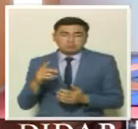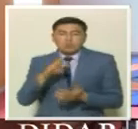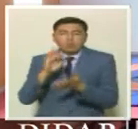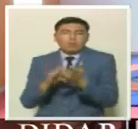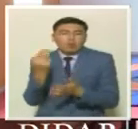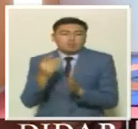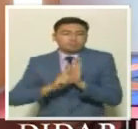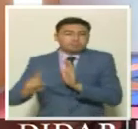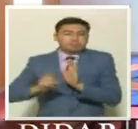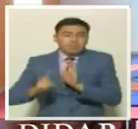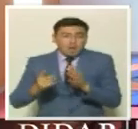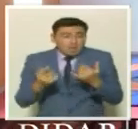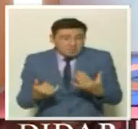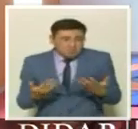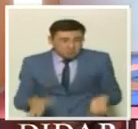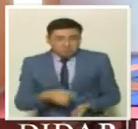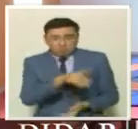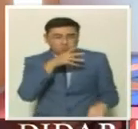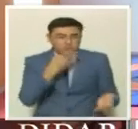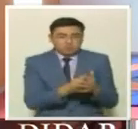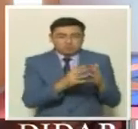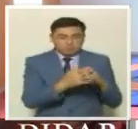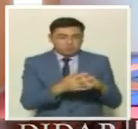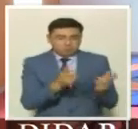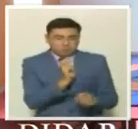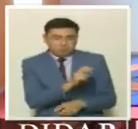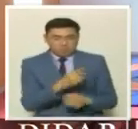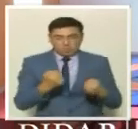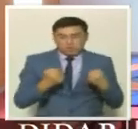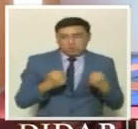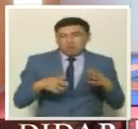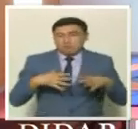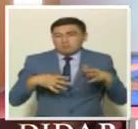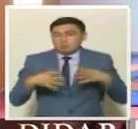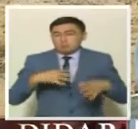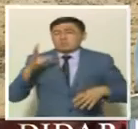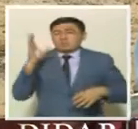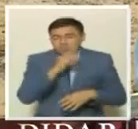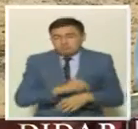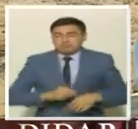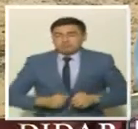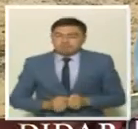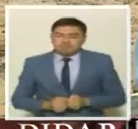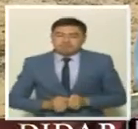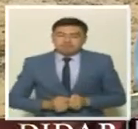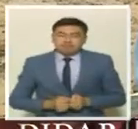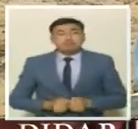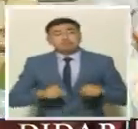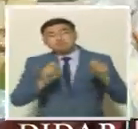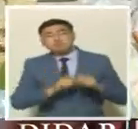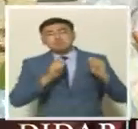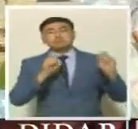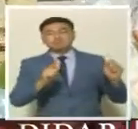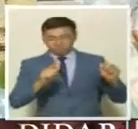любимым делом. Одним словом, это незаменимая возможность для нас подготовиться к будущим соревнованиям. На церемонии открытия была